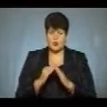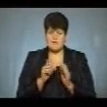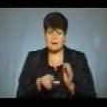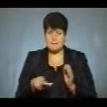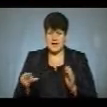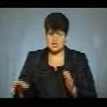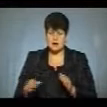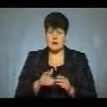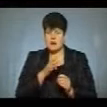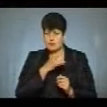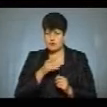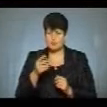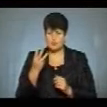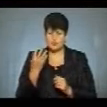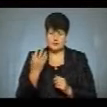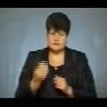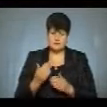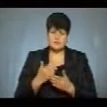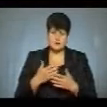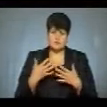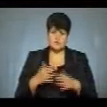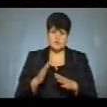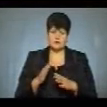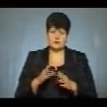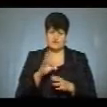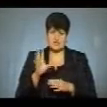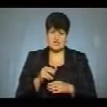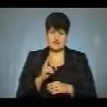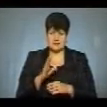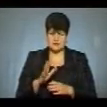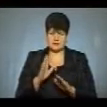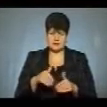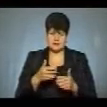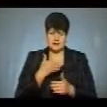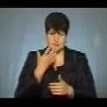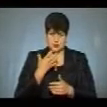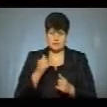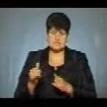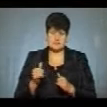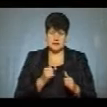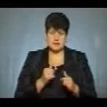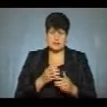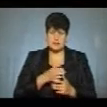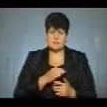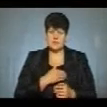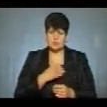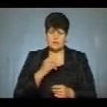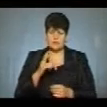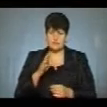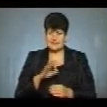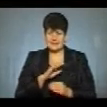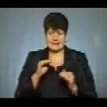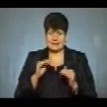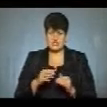днів мало би вже до всіх 100% квартир дійти тепло. Ми забезпечуємо температуру квартирі не